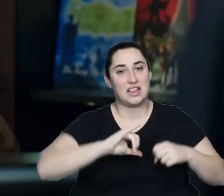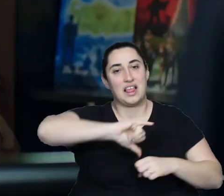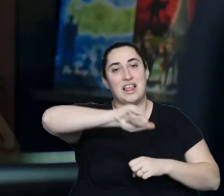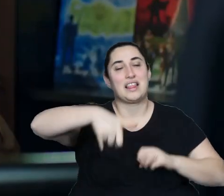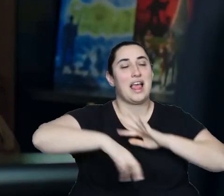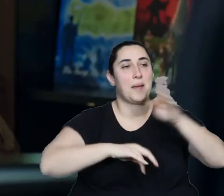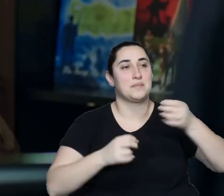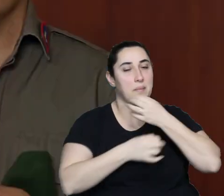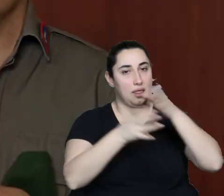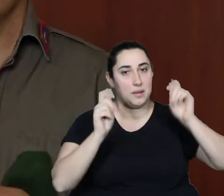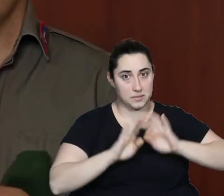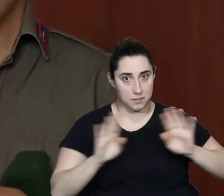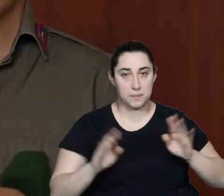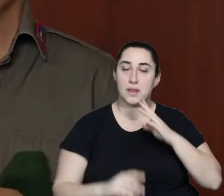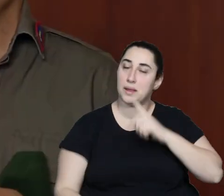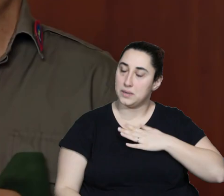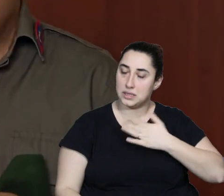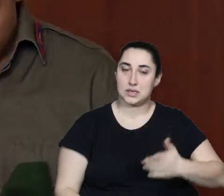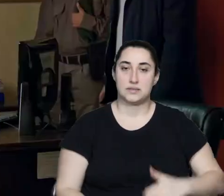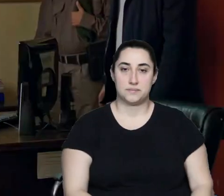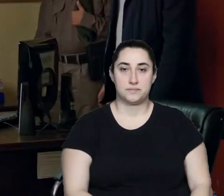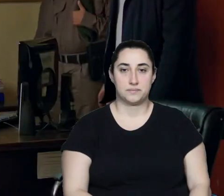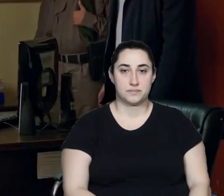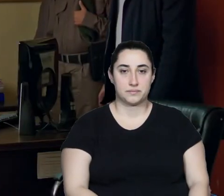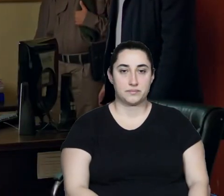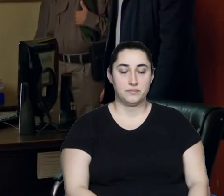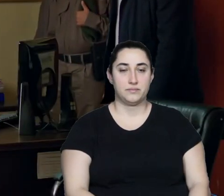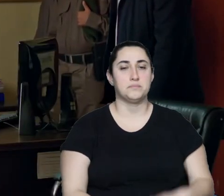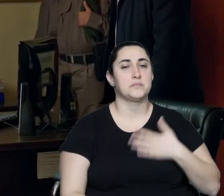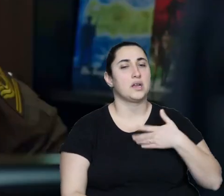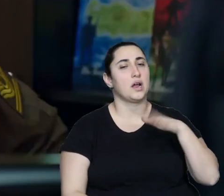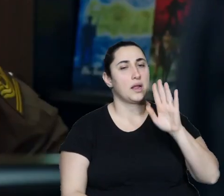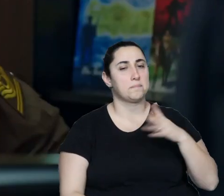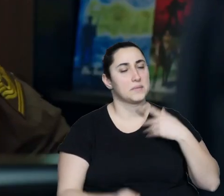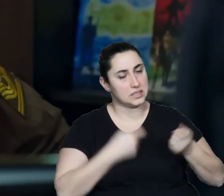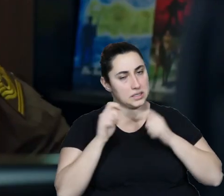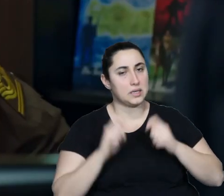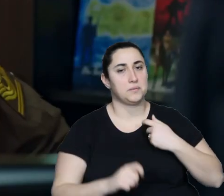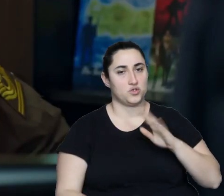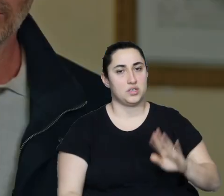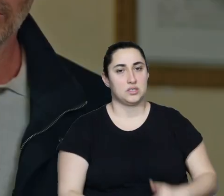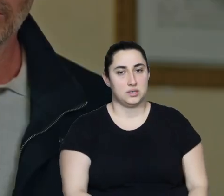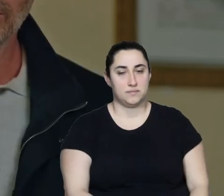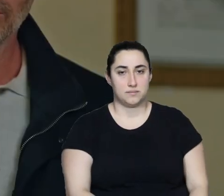Civardaki bütün ekiplerle paylaşın, tamam? Emredersiniz komutanım. Merak etmeyin, elimizden geleni yapacağız.